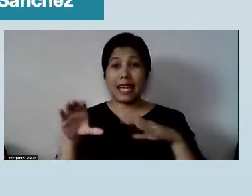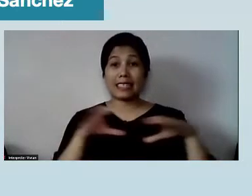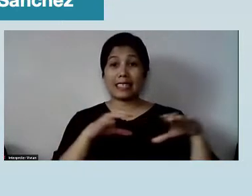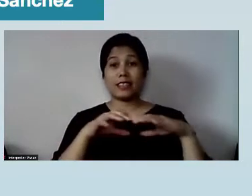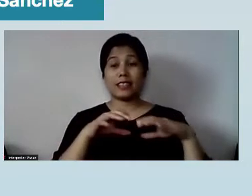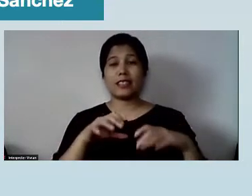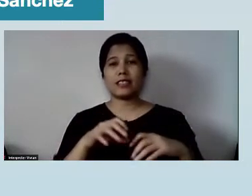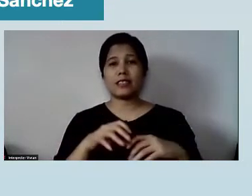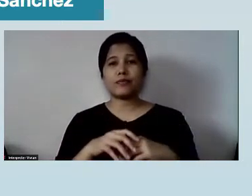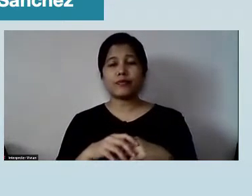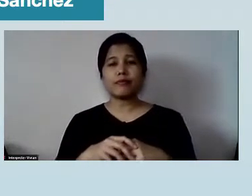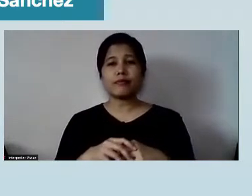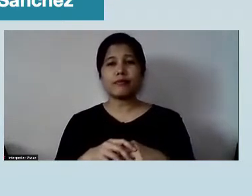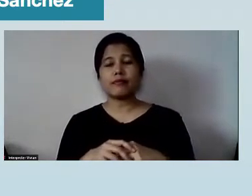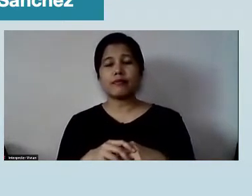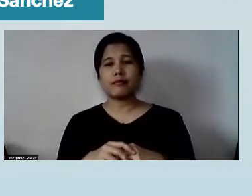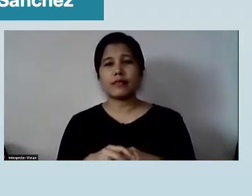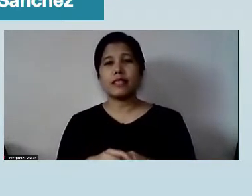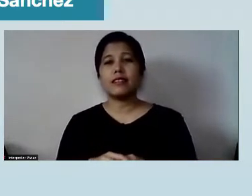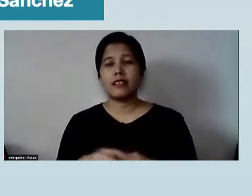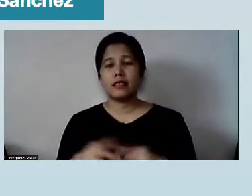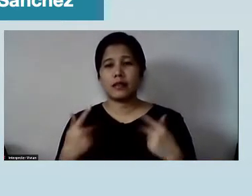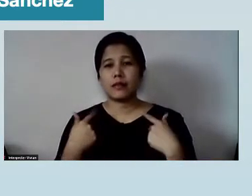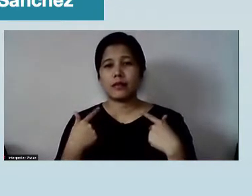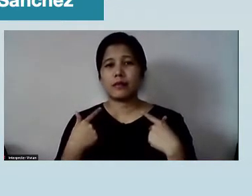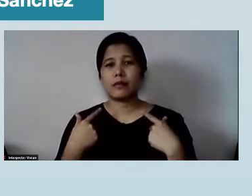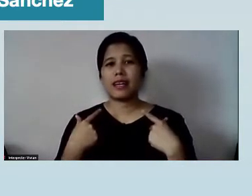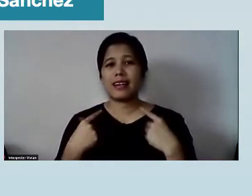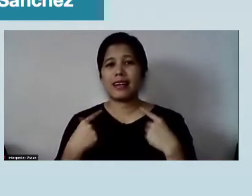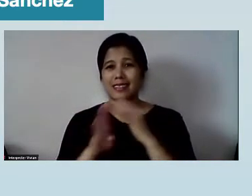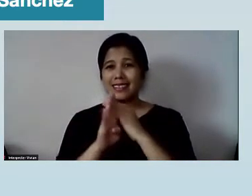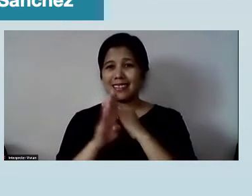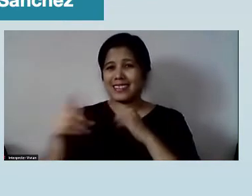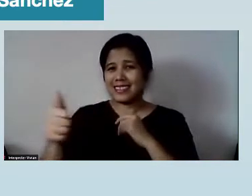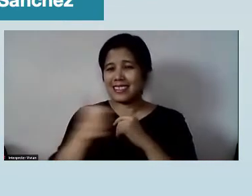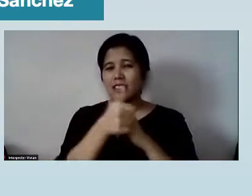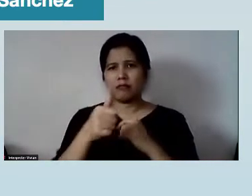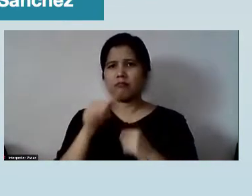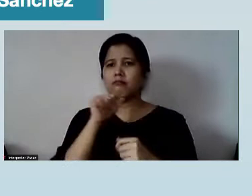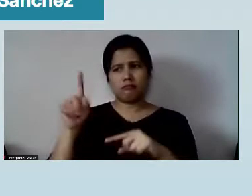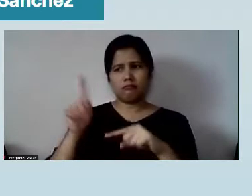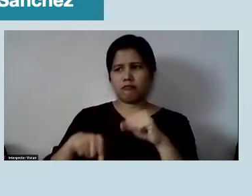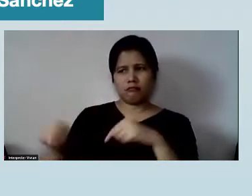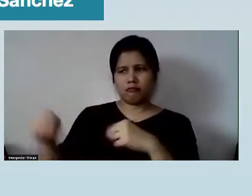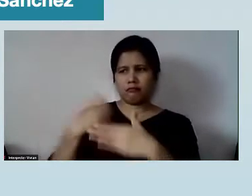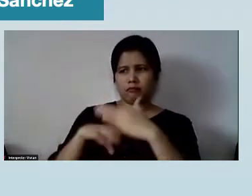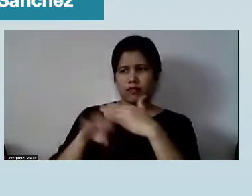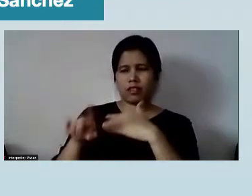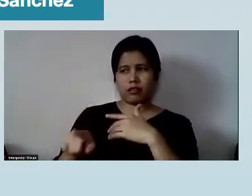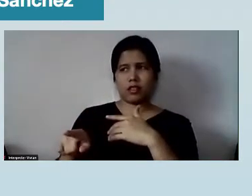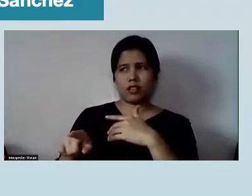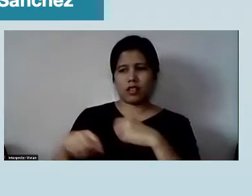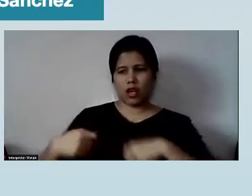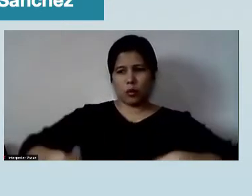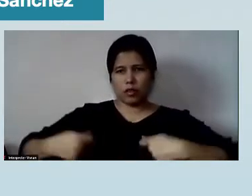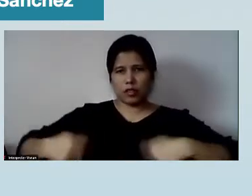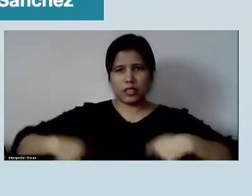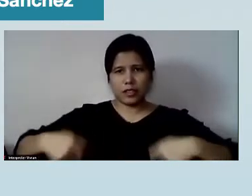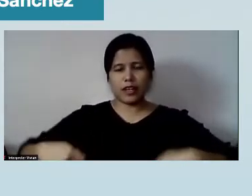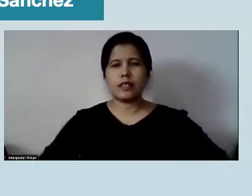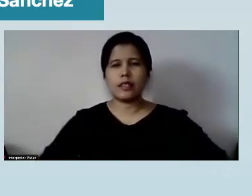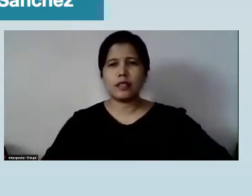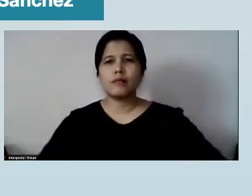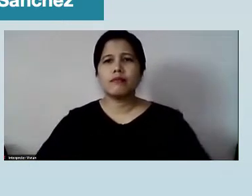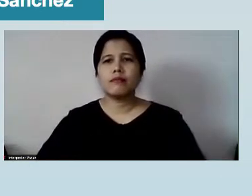activities. Tapos sinakay kayo, mayroon nag-shuttle sa inyo, and then hindi kayo pinasakay, wheelchair ka,